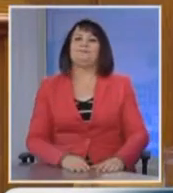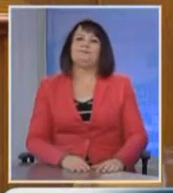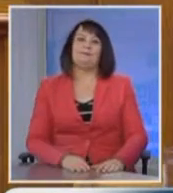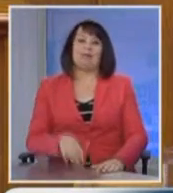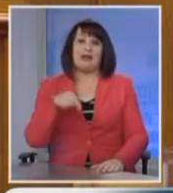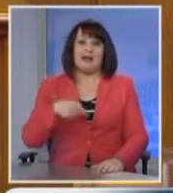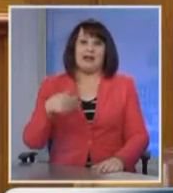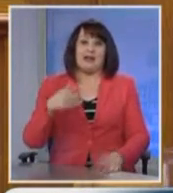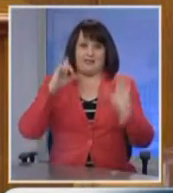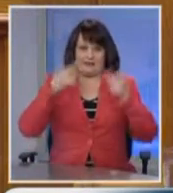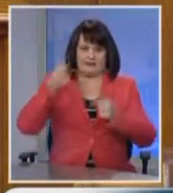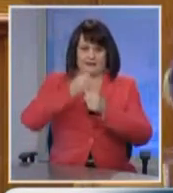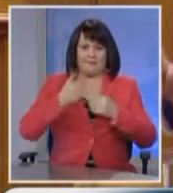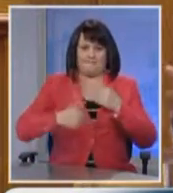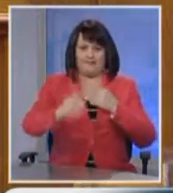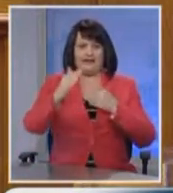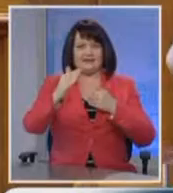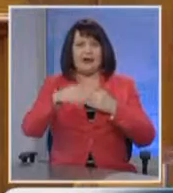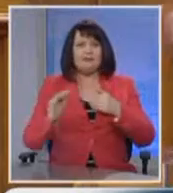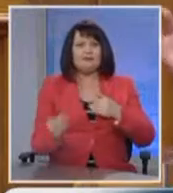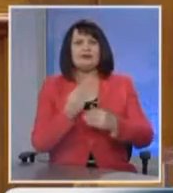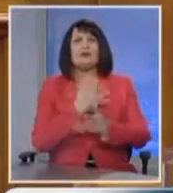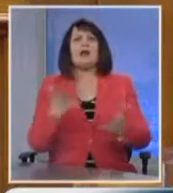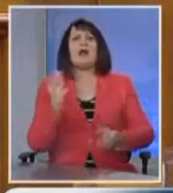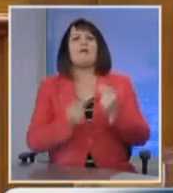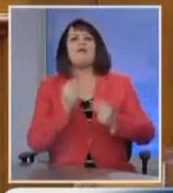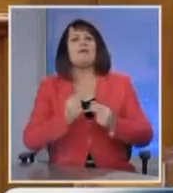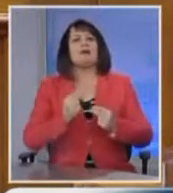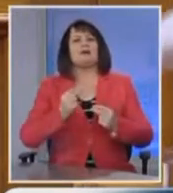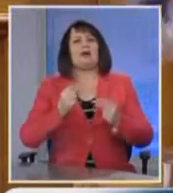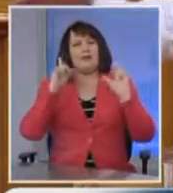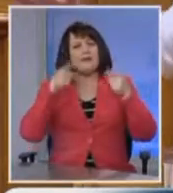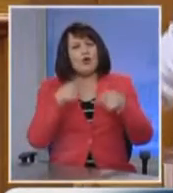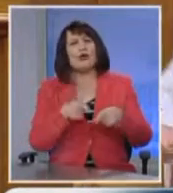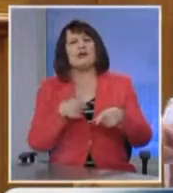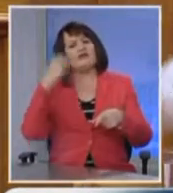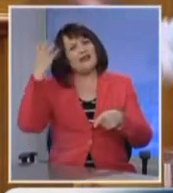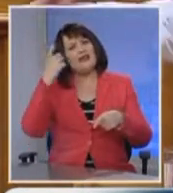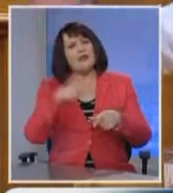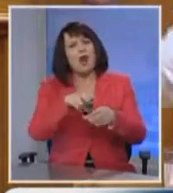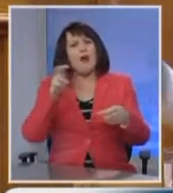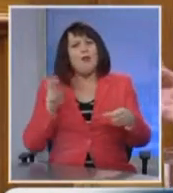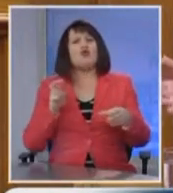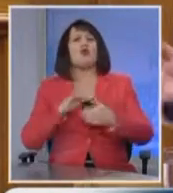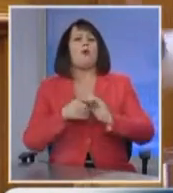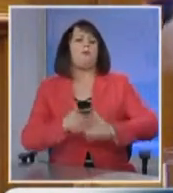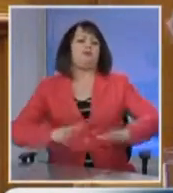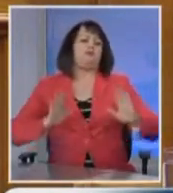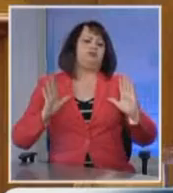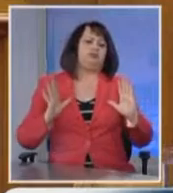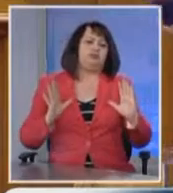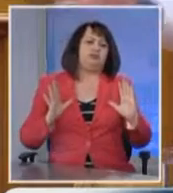βρισκόμαστε στη μεταδημοκρατική εποχή, έχει δημιουργήσει τεράστια προβλήματα. Την παθητικότητα, την αδιαφορία, την αποχή στις εκλογές. Και έχει τώρα προσθεθεί